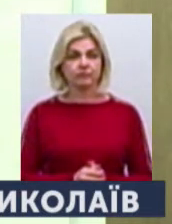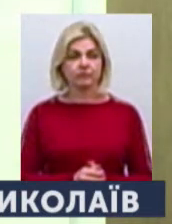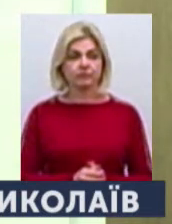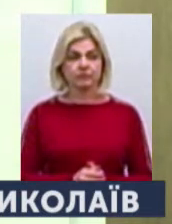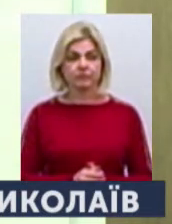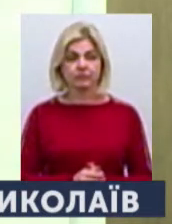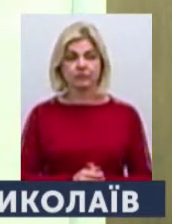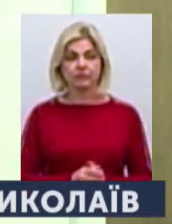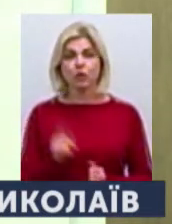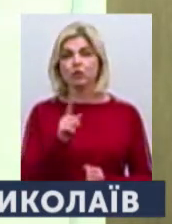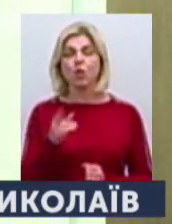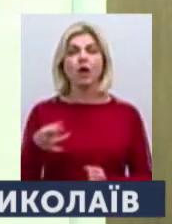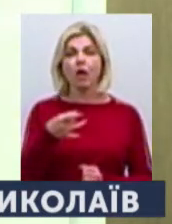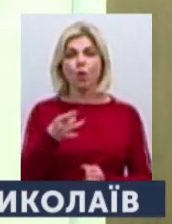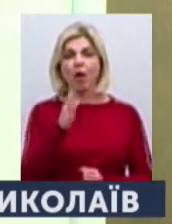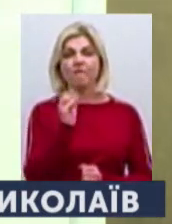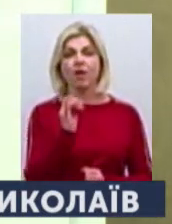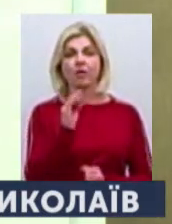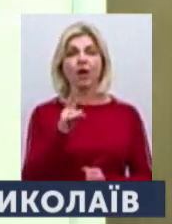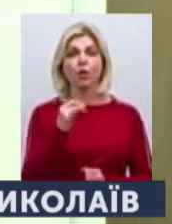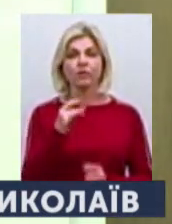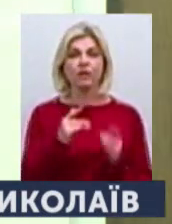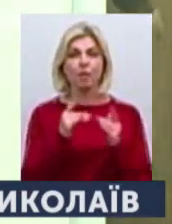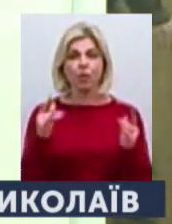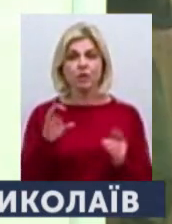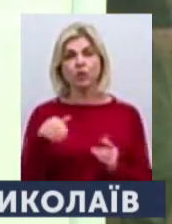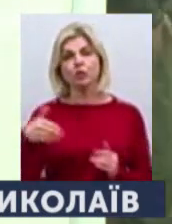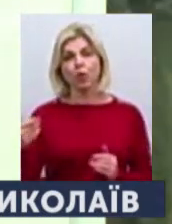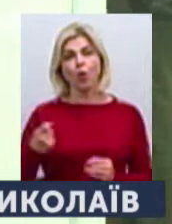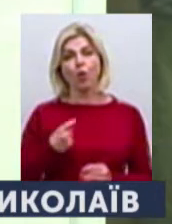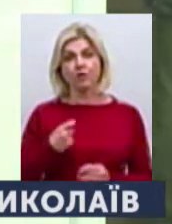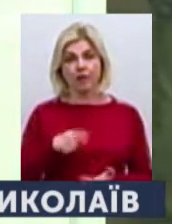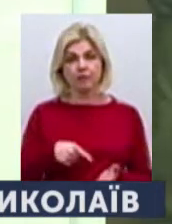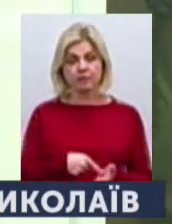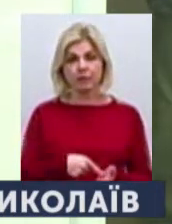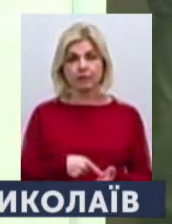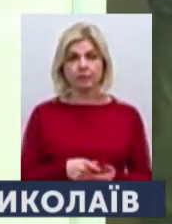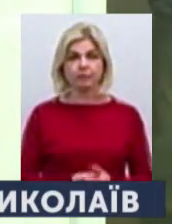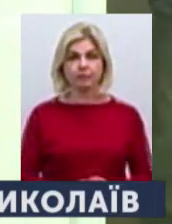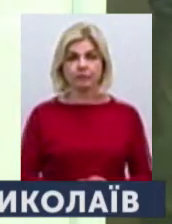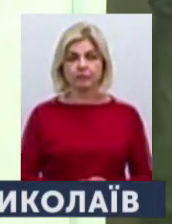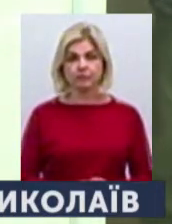у районі Варварівського моста зі сторони Одеси відбуваються